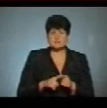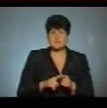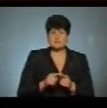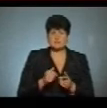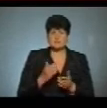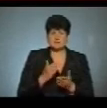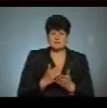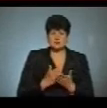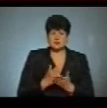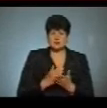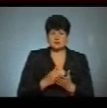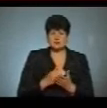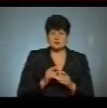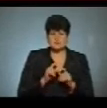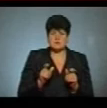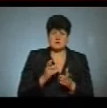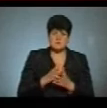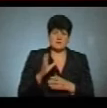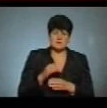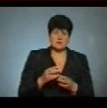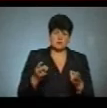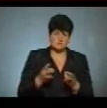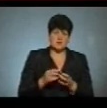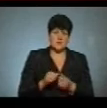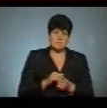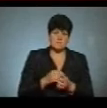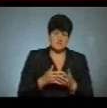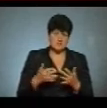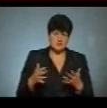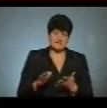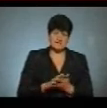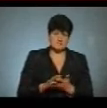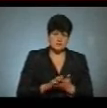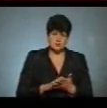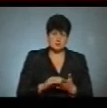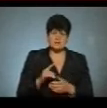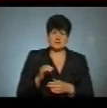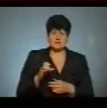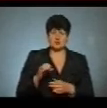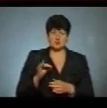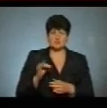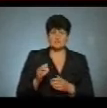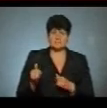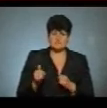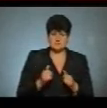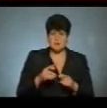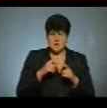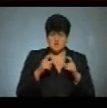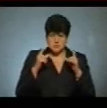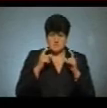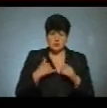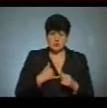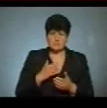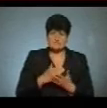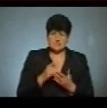всім необхідними розхідними матеріалами, дезінфікуючими засобами, забезпечені масками. У нас